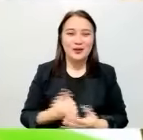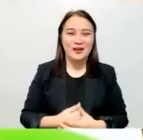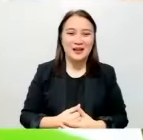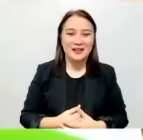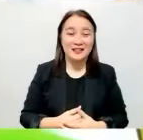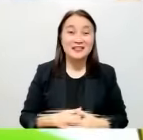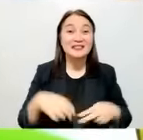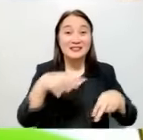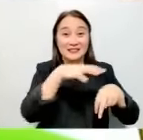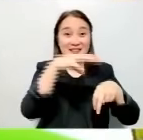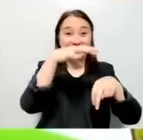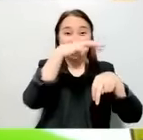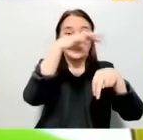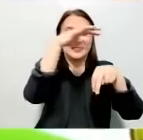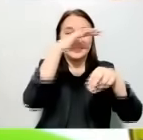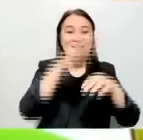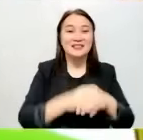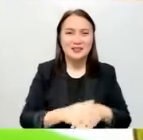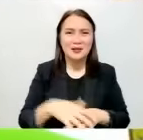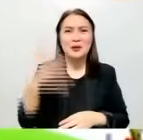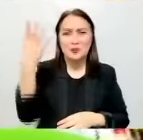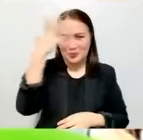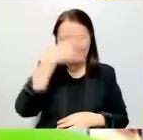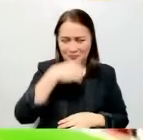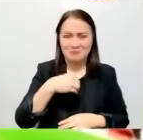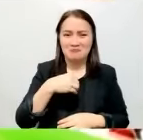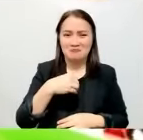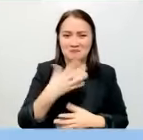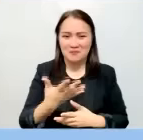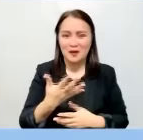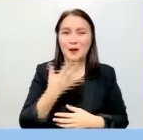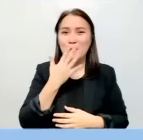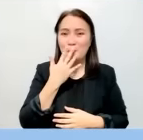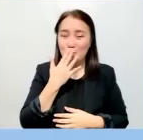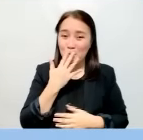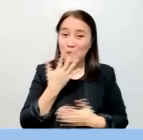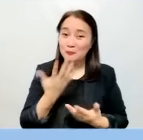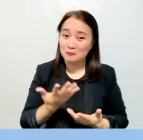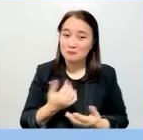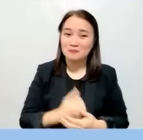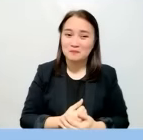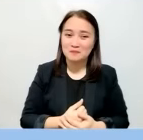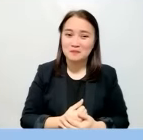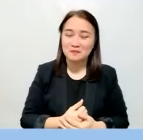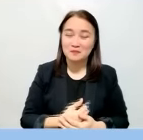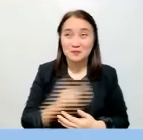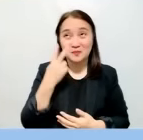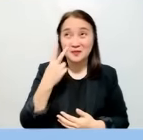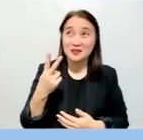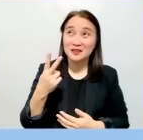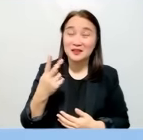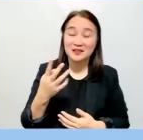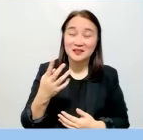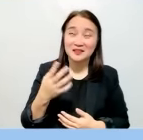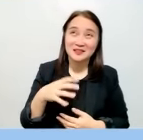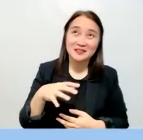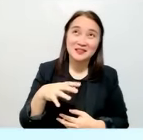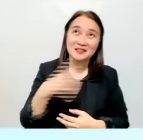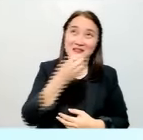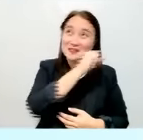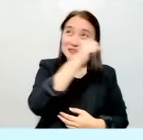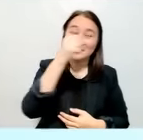labas. Ano din po, maganda din po siya kasi po colorful and maganda din po siya sa langit na makikita ng lumilipad.